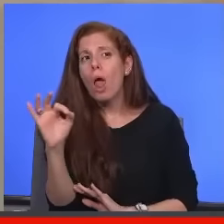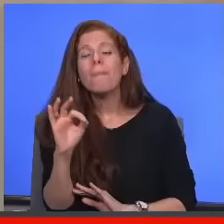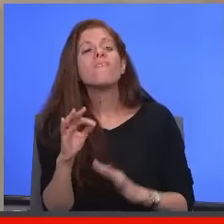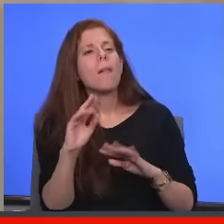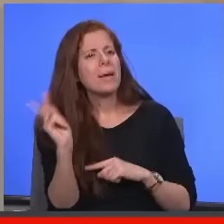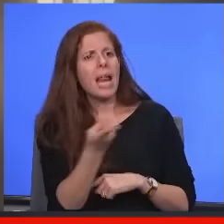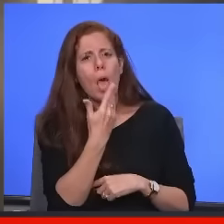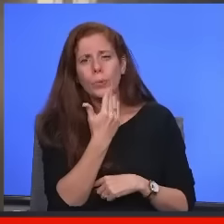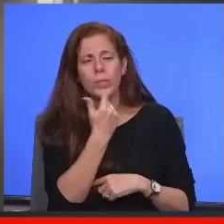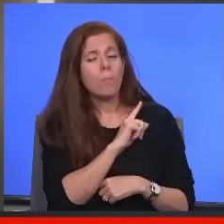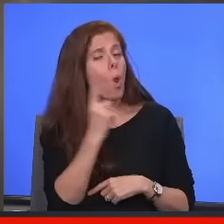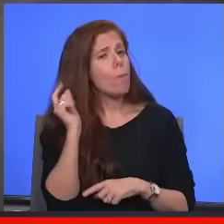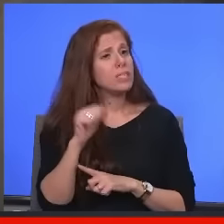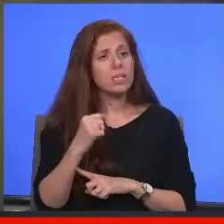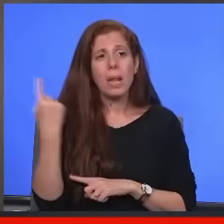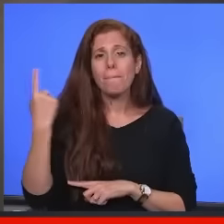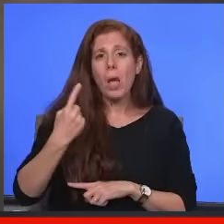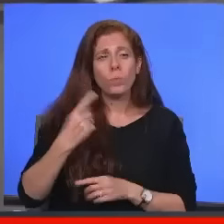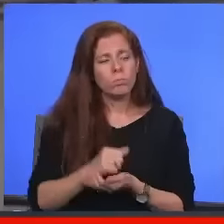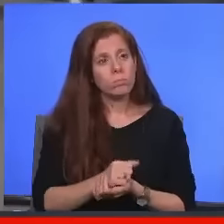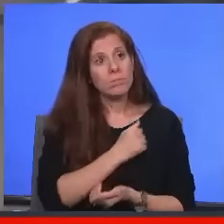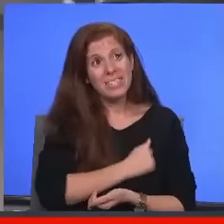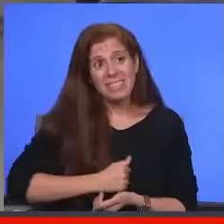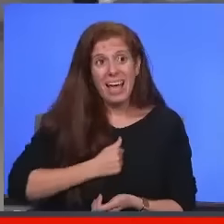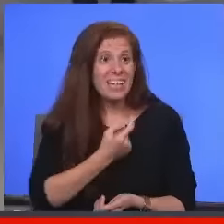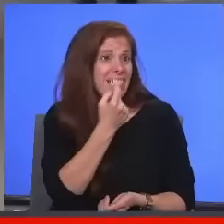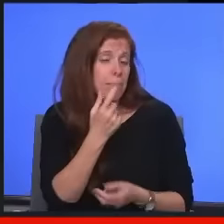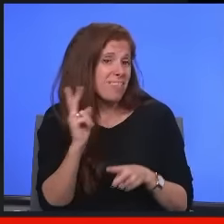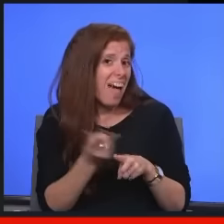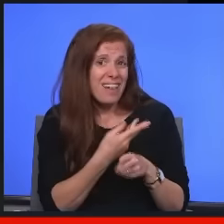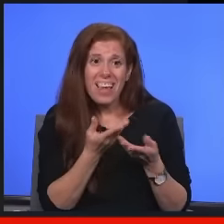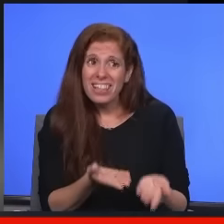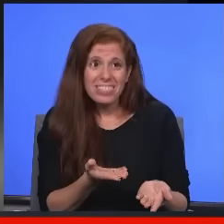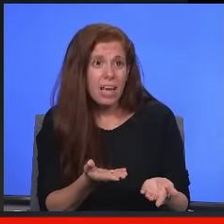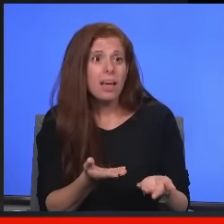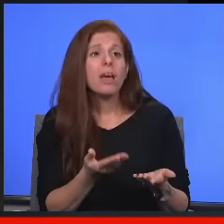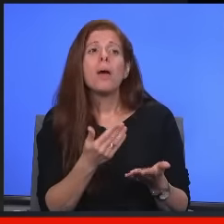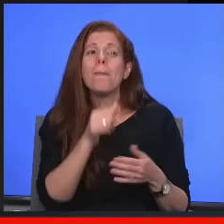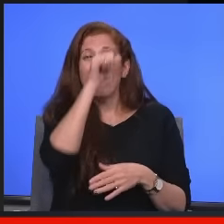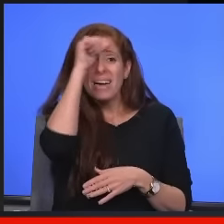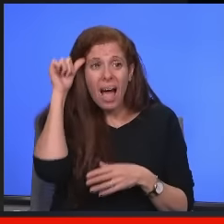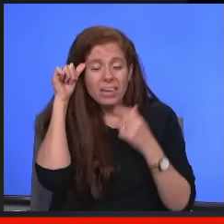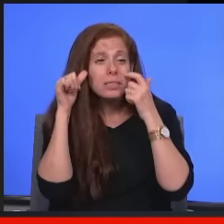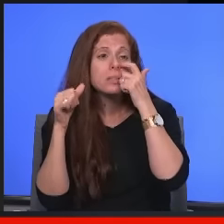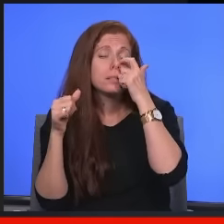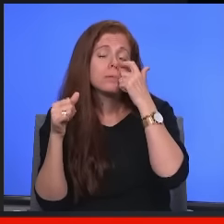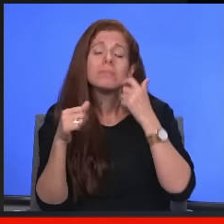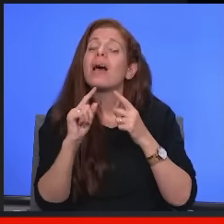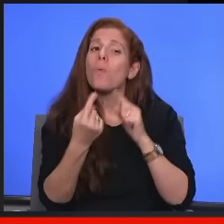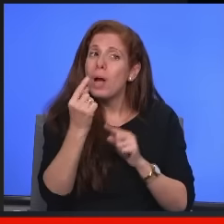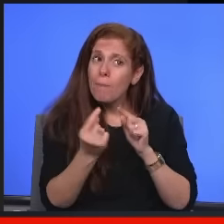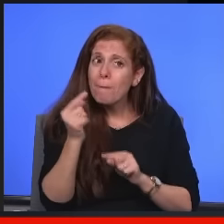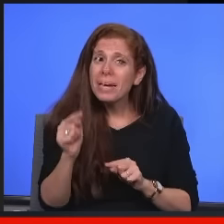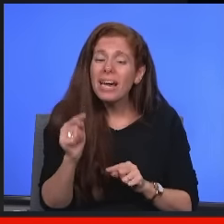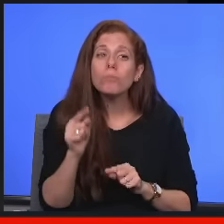לא מזלזלים באיום. Kind of sadly, you know, I'm almost used to it at this point. Over the summer, we experienced a number of incidences